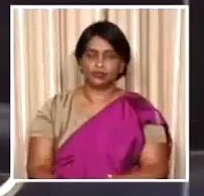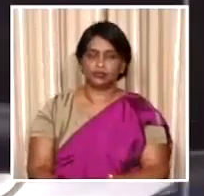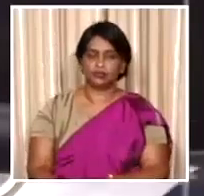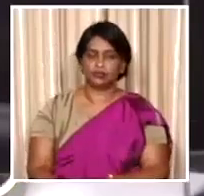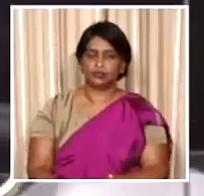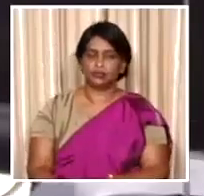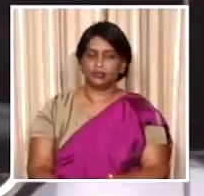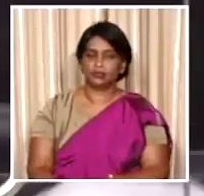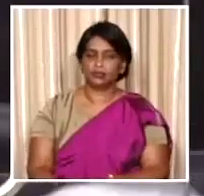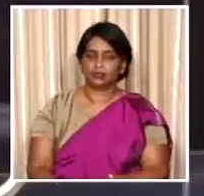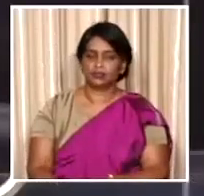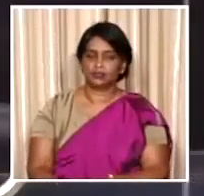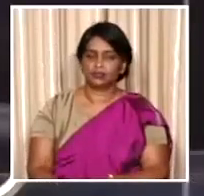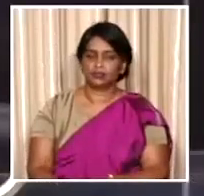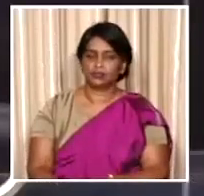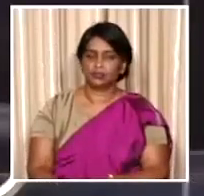අල්ලාස්